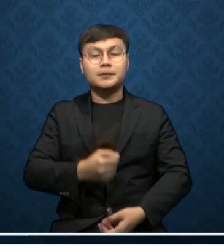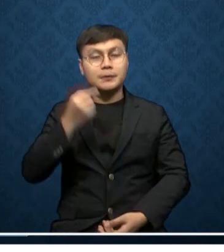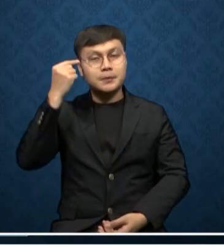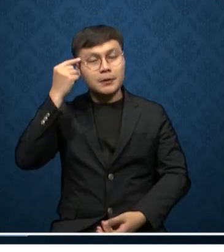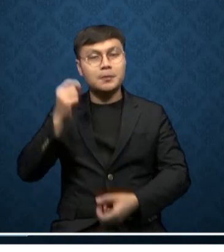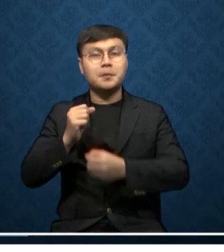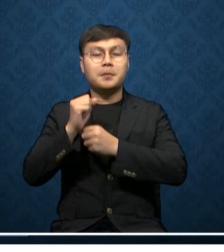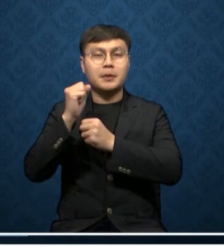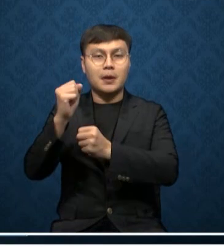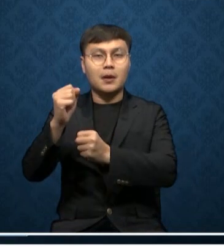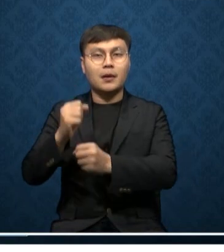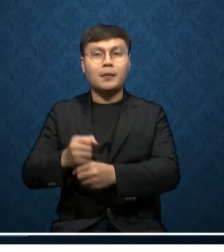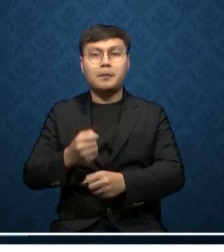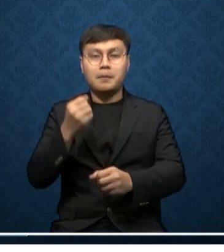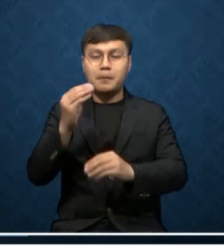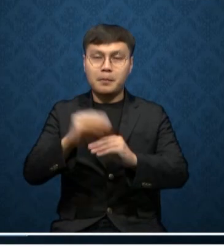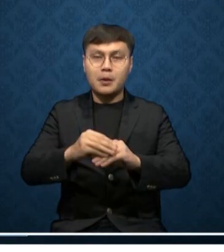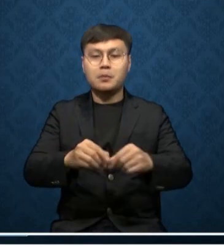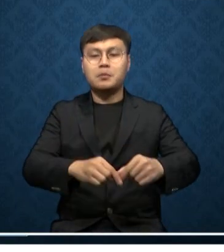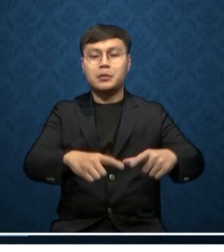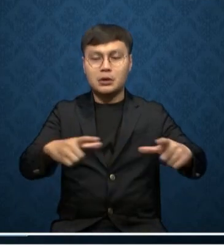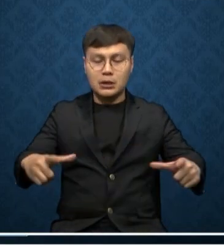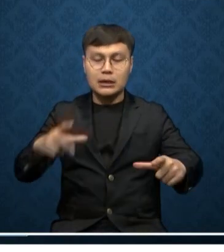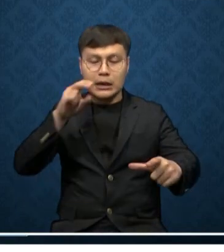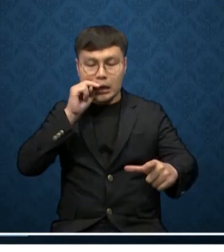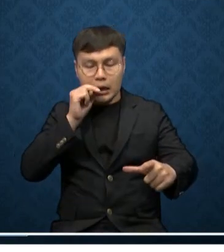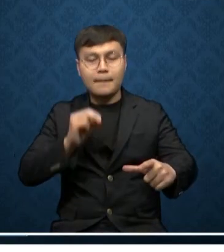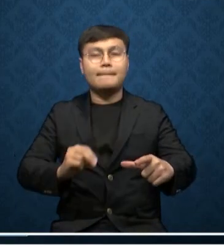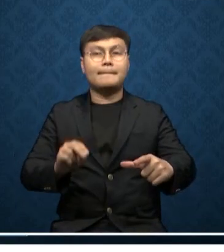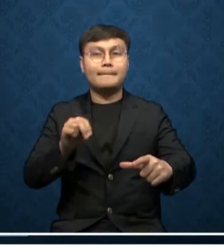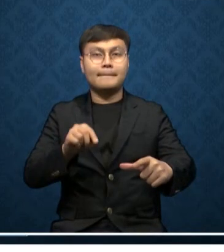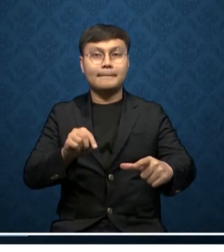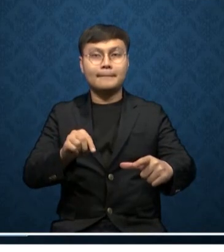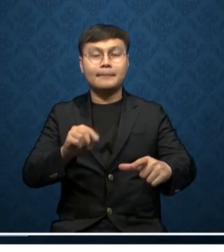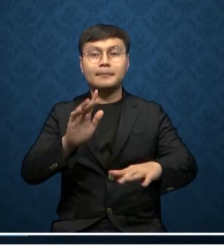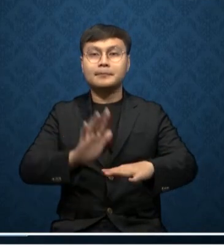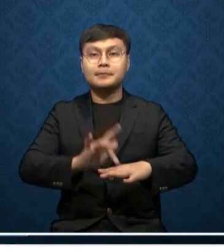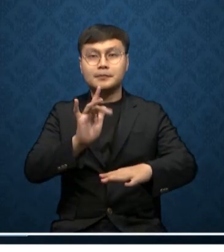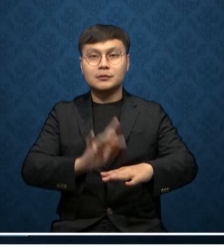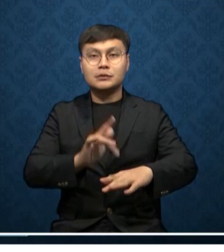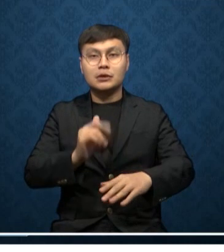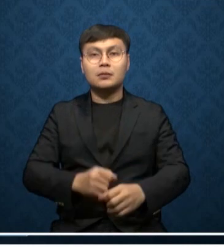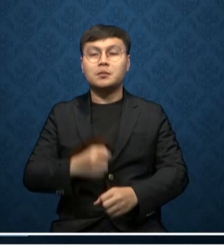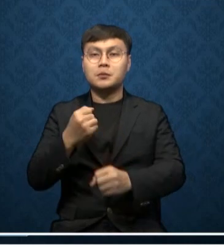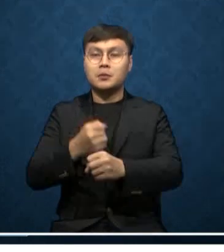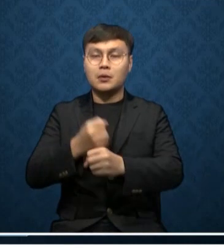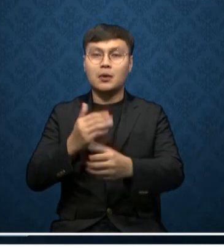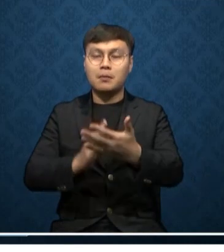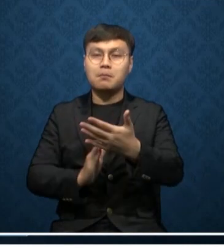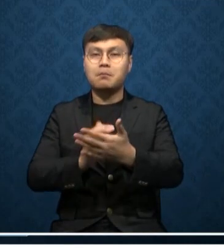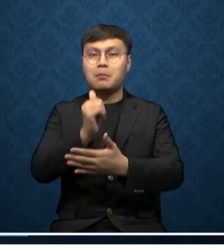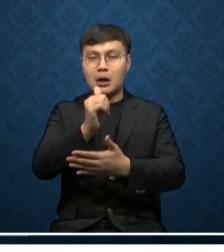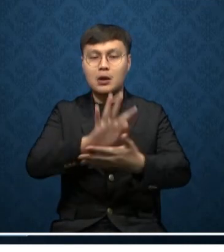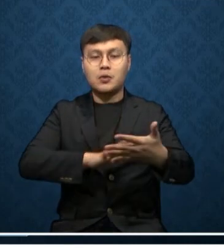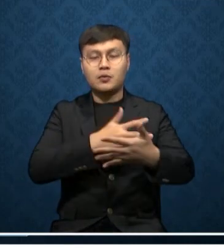ที่จะดำเนินการเพิ่มพื้นที่เพิ่มการเก็บกักน้ำำแหน่งน้ำธรรมชาติเพราะะนั้นถือว่าเป็นความสำเร็จอย่างหนึ่งของการขับเคลื่อนยุธศาสตร์